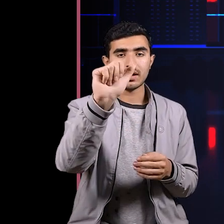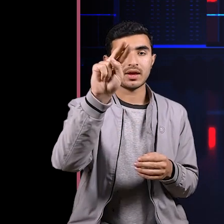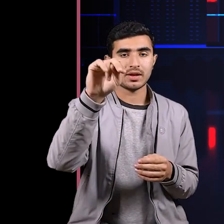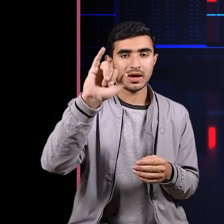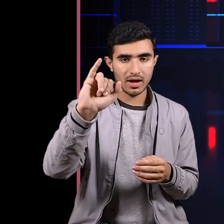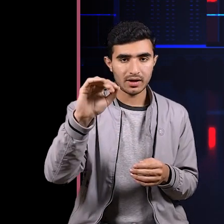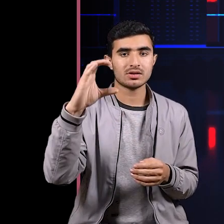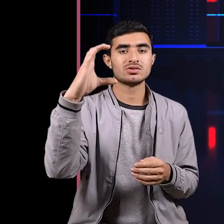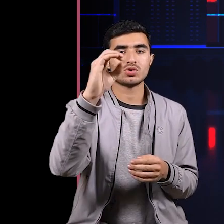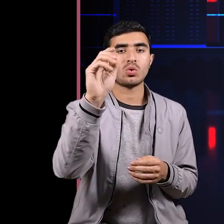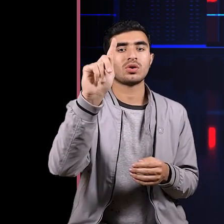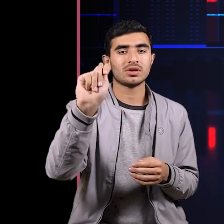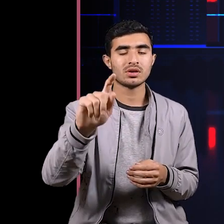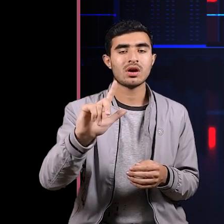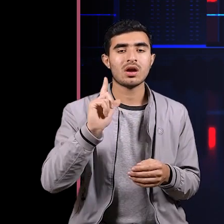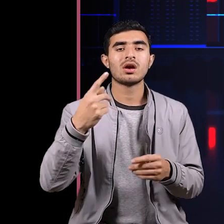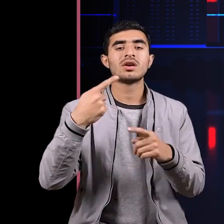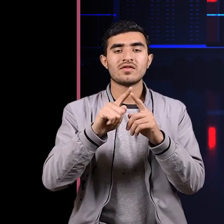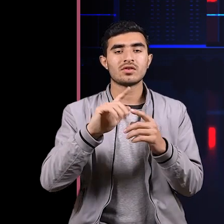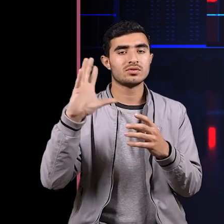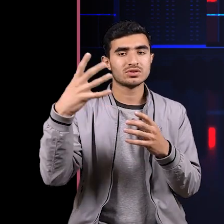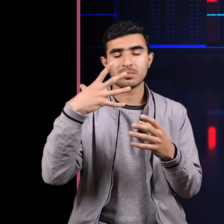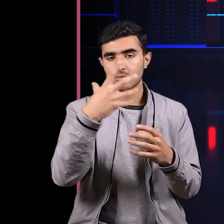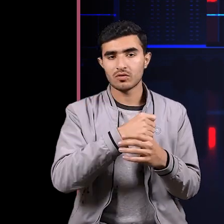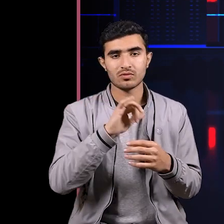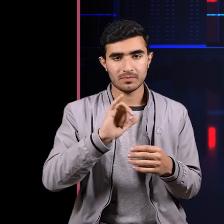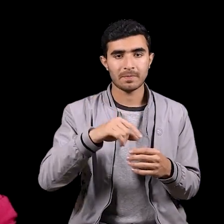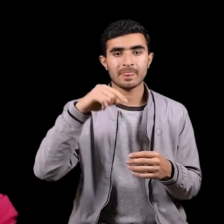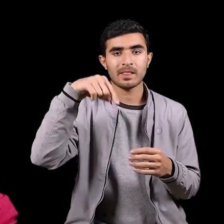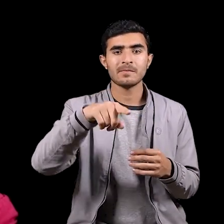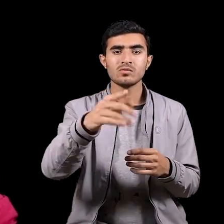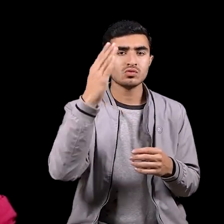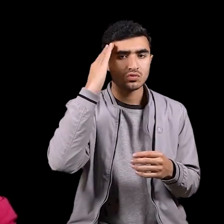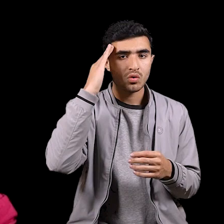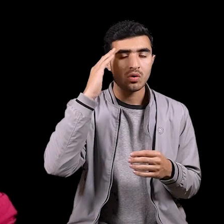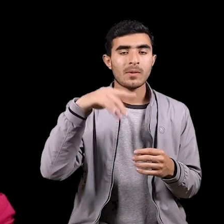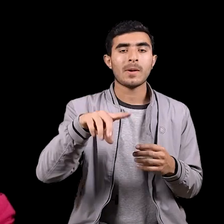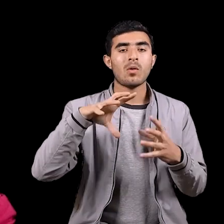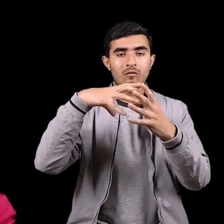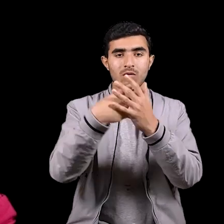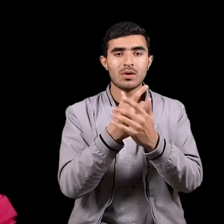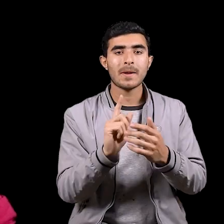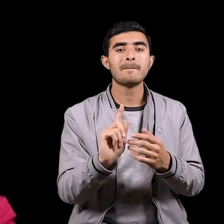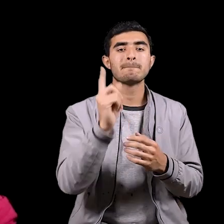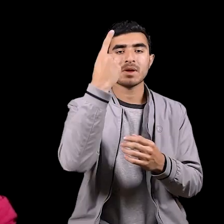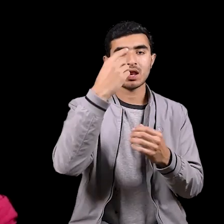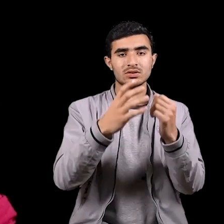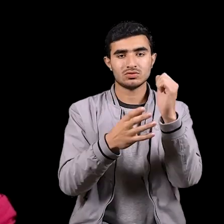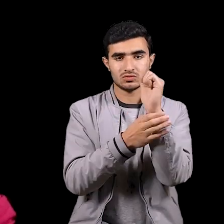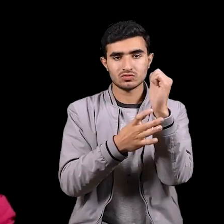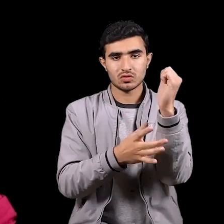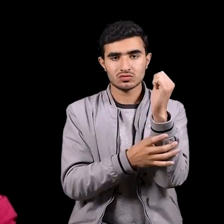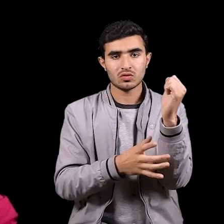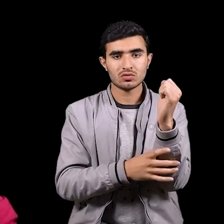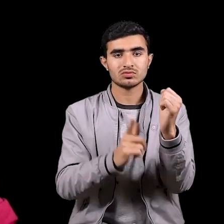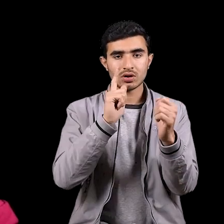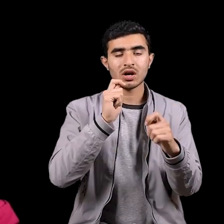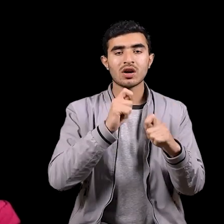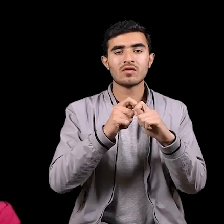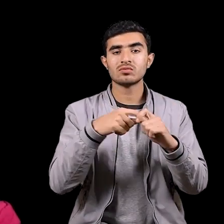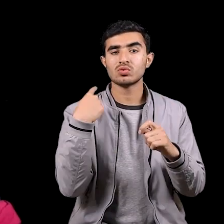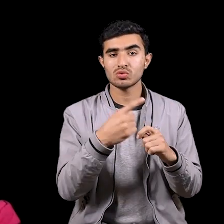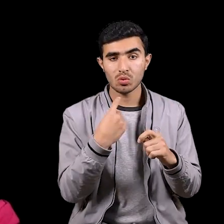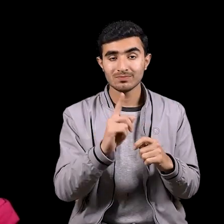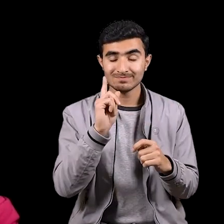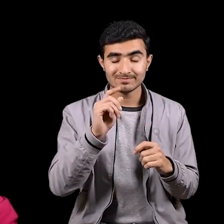है, उसका मुकाबला पूरे दुनिया में आपको नहीं मिलेगा। दुनिया की पहली चूड़ी मोहनजोदड़ो से मिली 2600 कबले